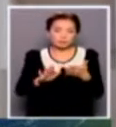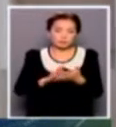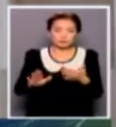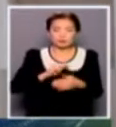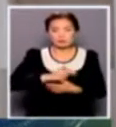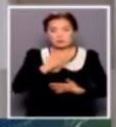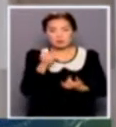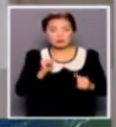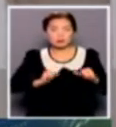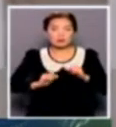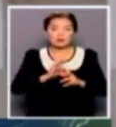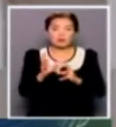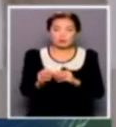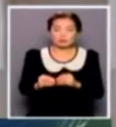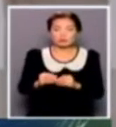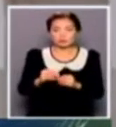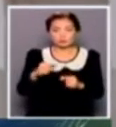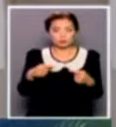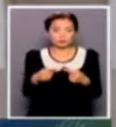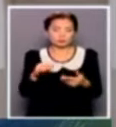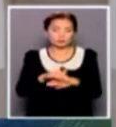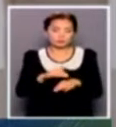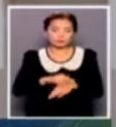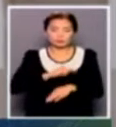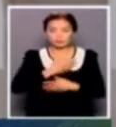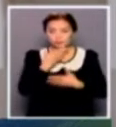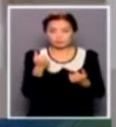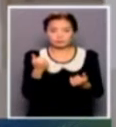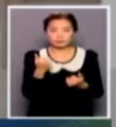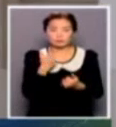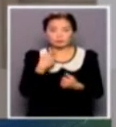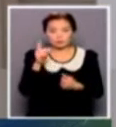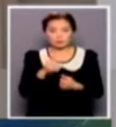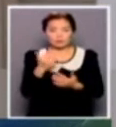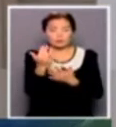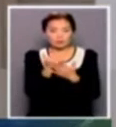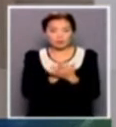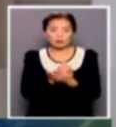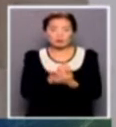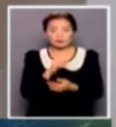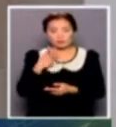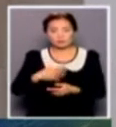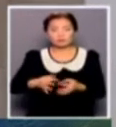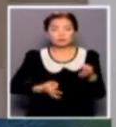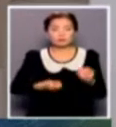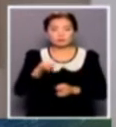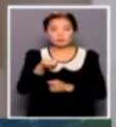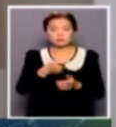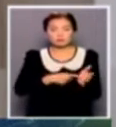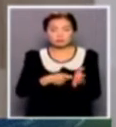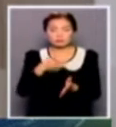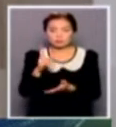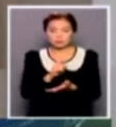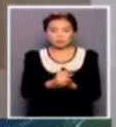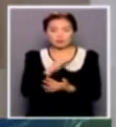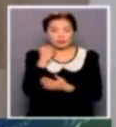на безработицу, не предоставляет данные о месте работы, скрывает свой адрес. Заявители вынуждены обращаться в суд, так как